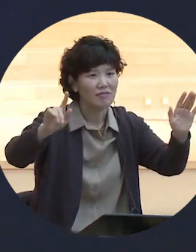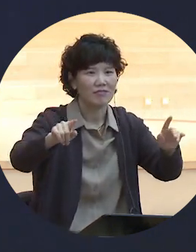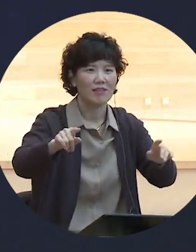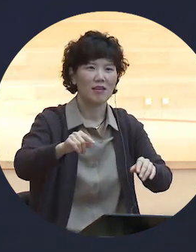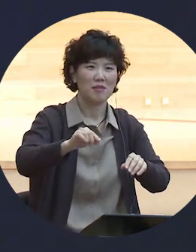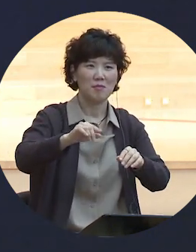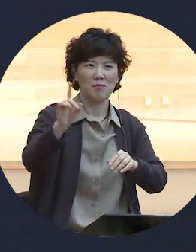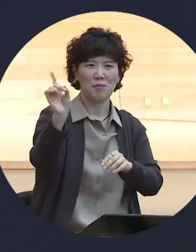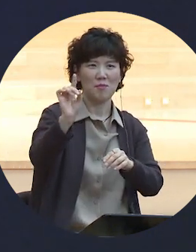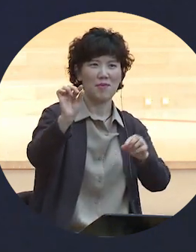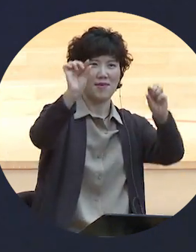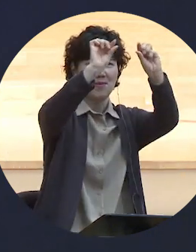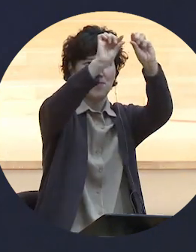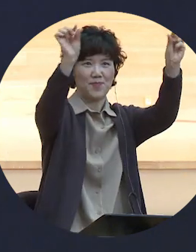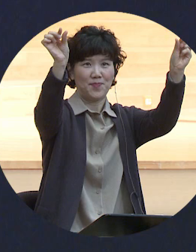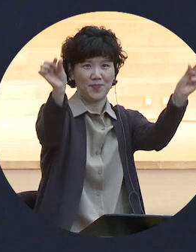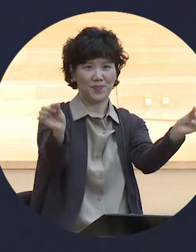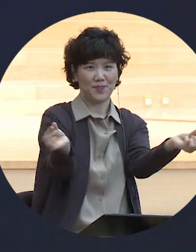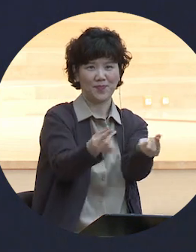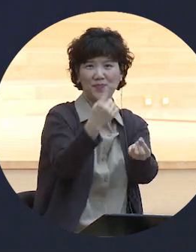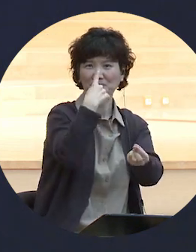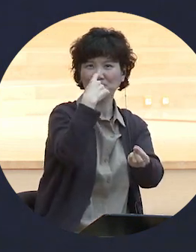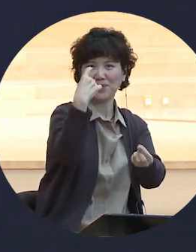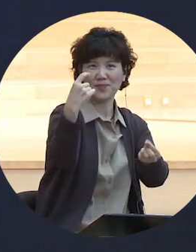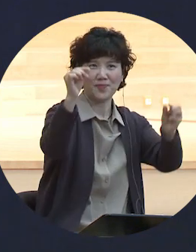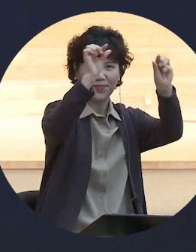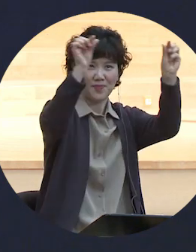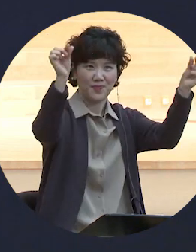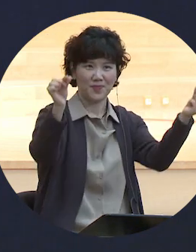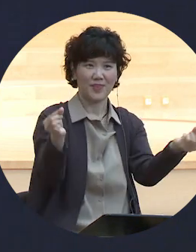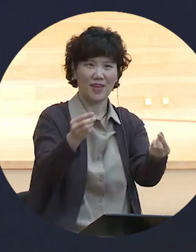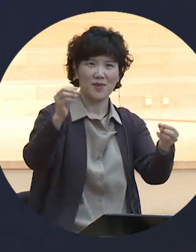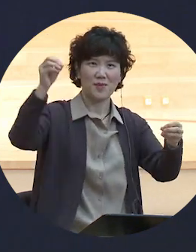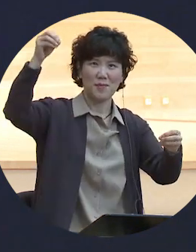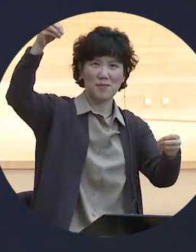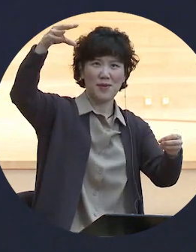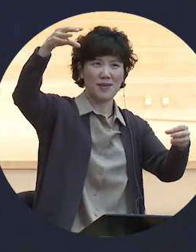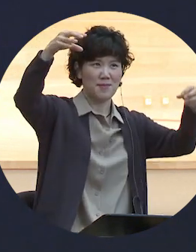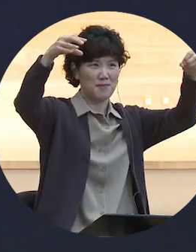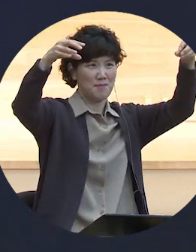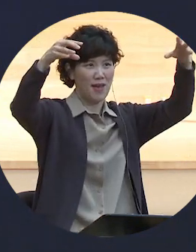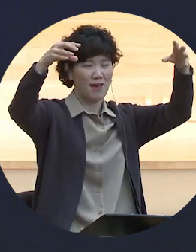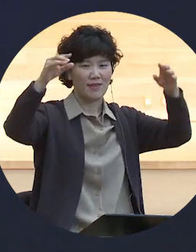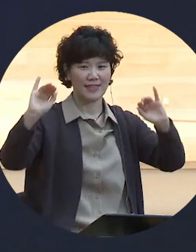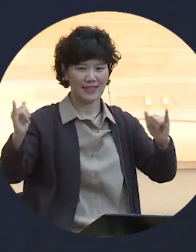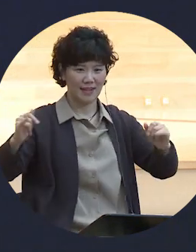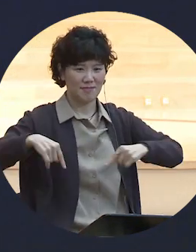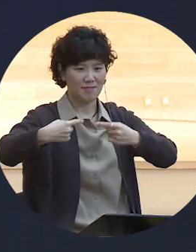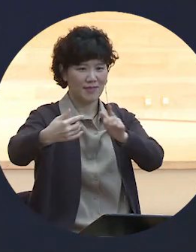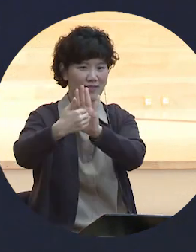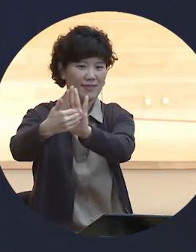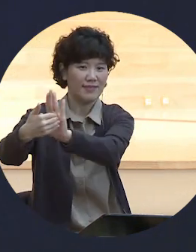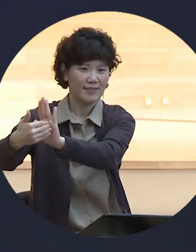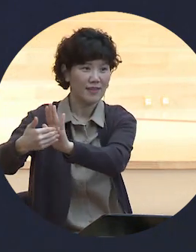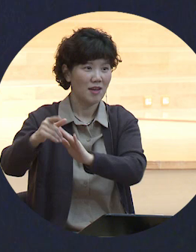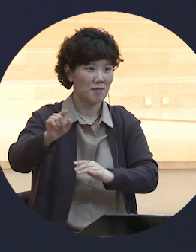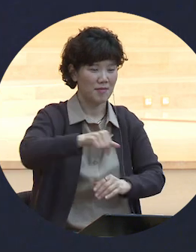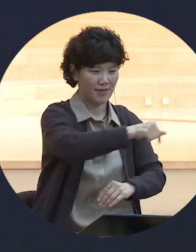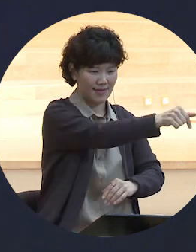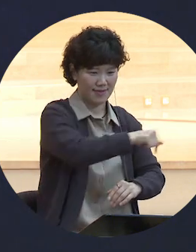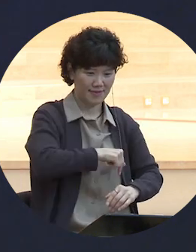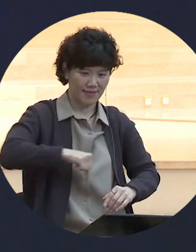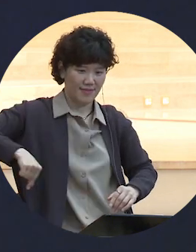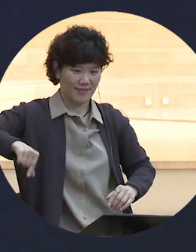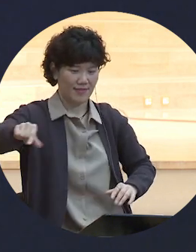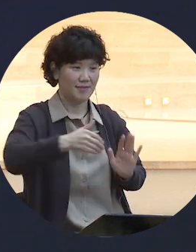그냥 액자에 근사하게 액자 해가지고 막 조명까지 달고, 그리고 사람들이 접근하지 못하도록 딱 이렇게 뭐죠, 이 가이드라인을